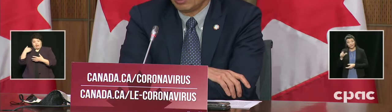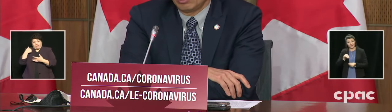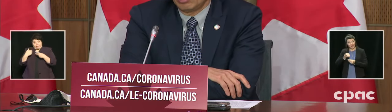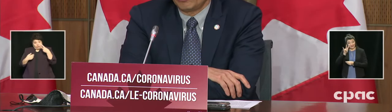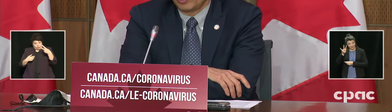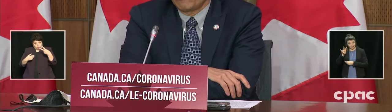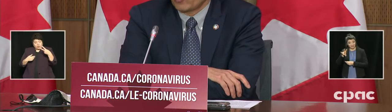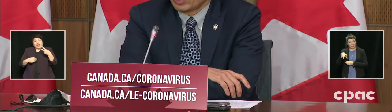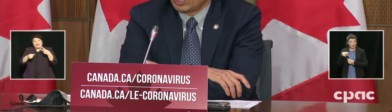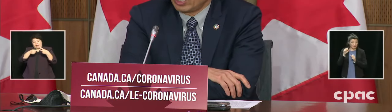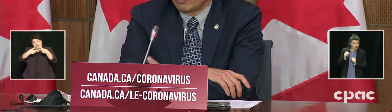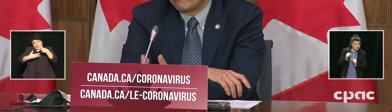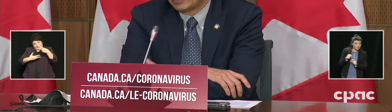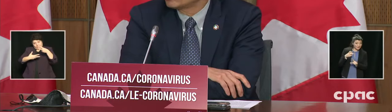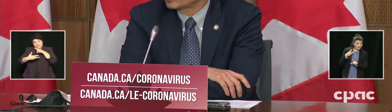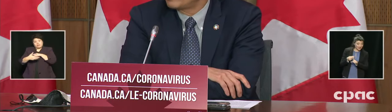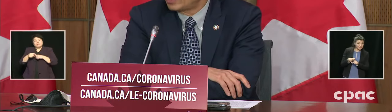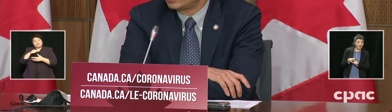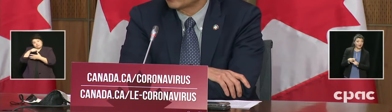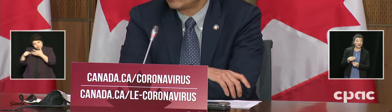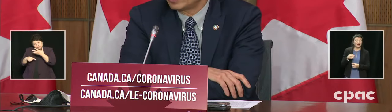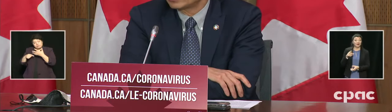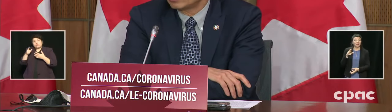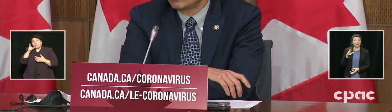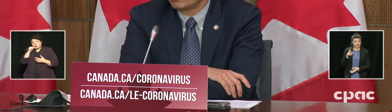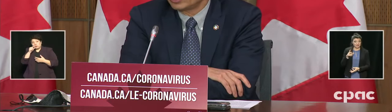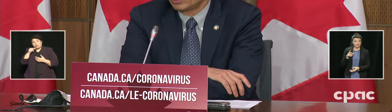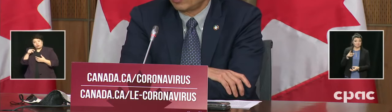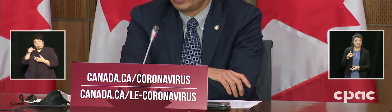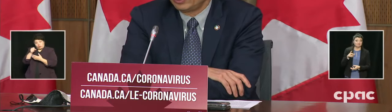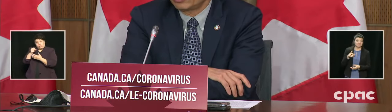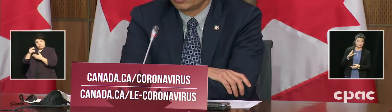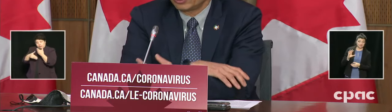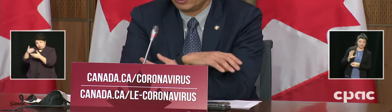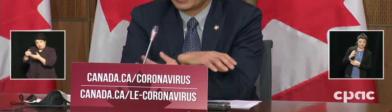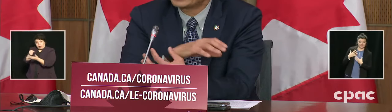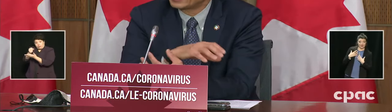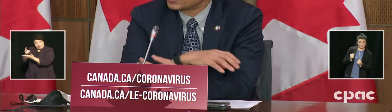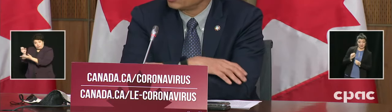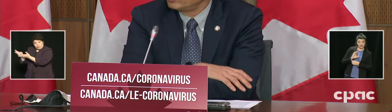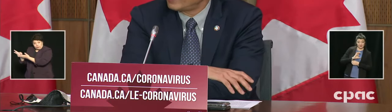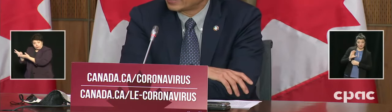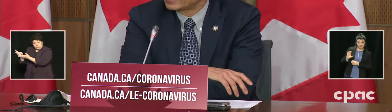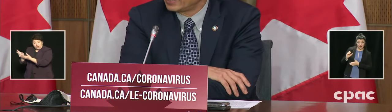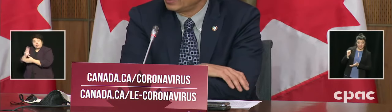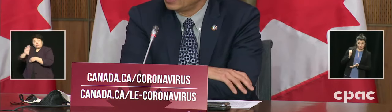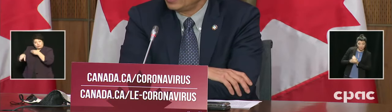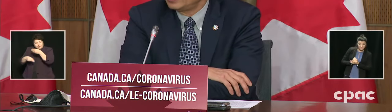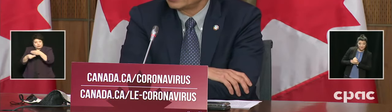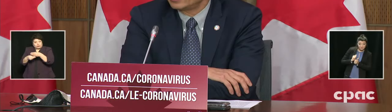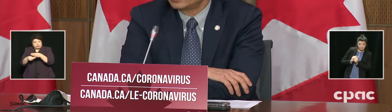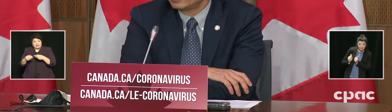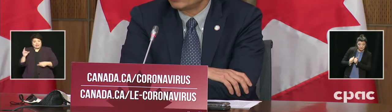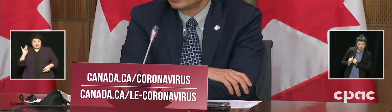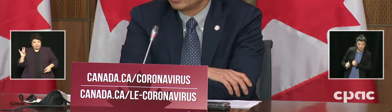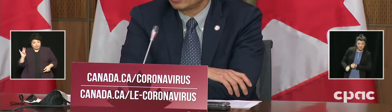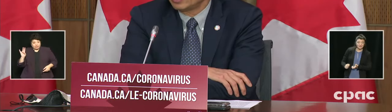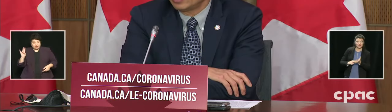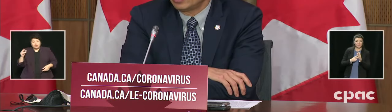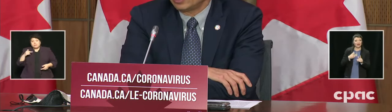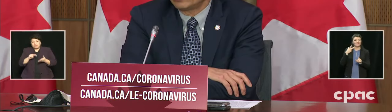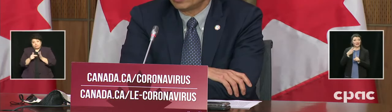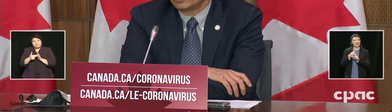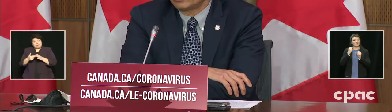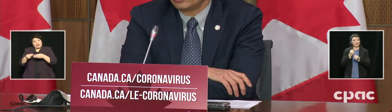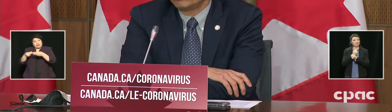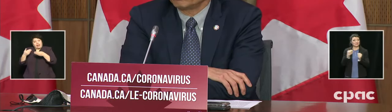vaccins, on peut avoir, avec l'approbation, aussi, comme il dit, toute une sélection des vaccins. Et c'est aussi